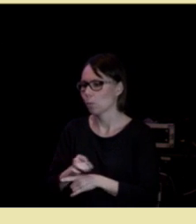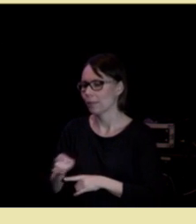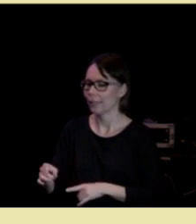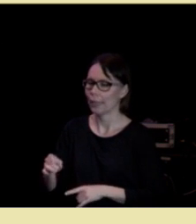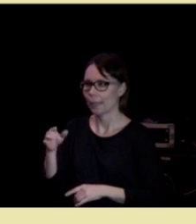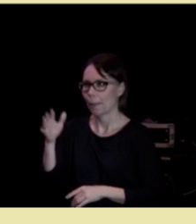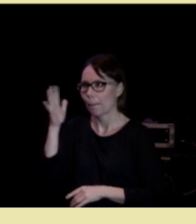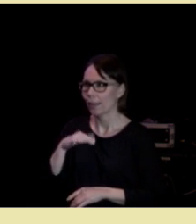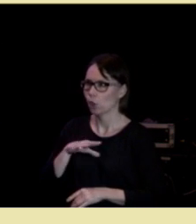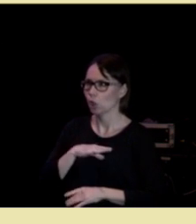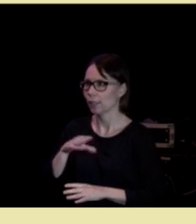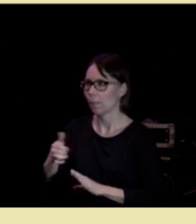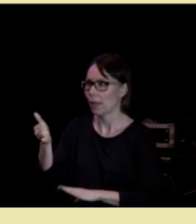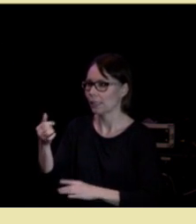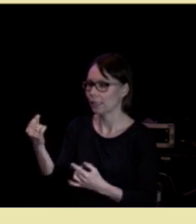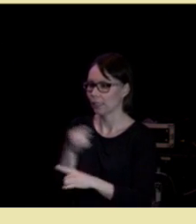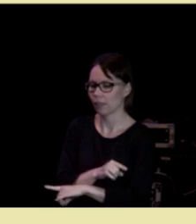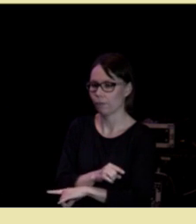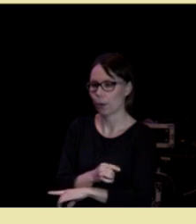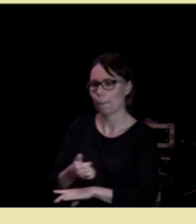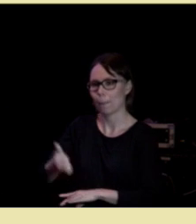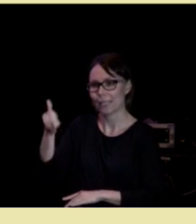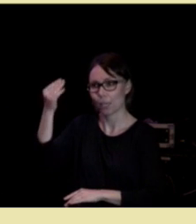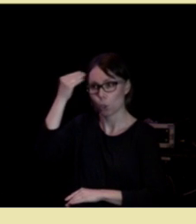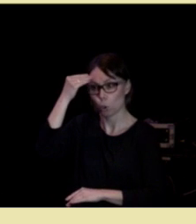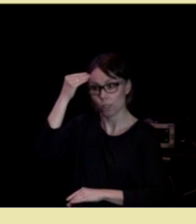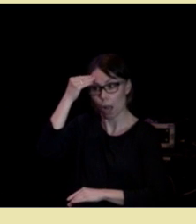synes best, og ikke etter beste kunnskap?